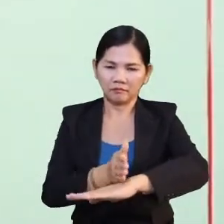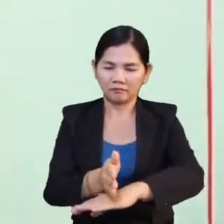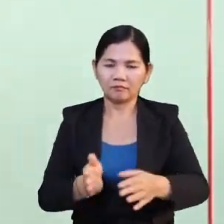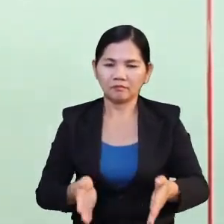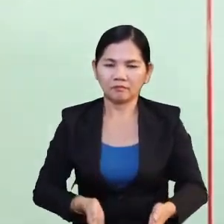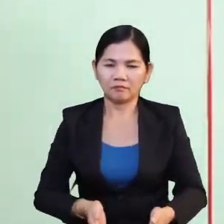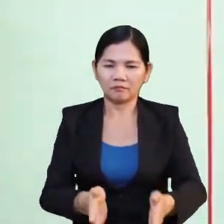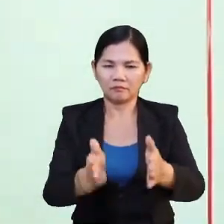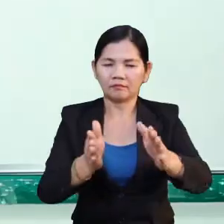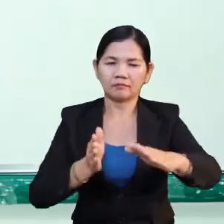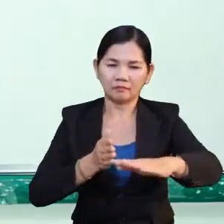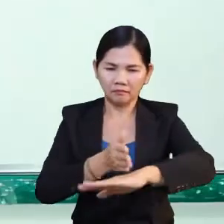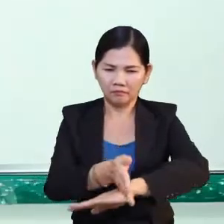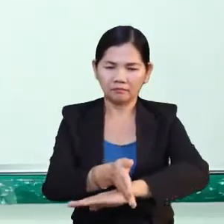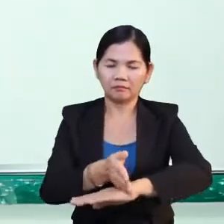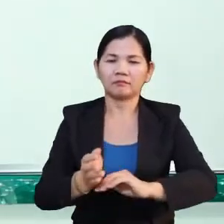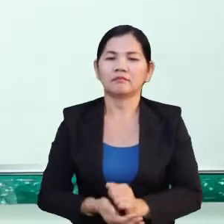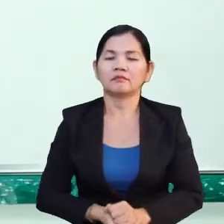យើងទាំងអស់គ្នា